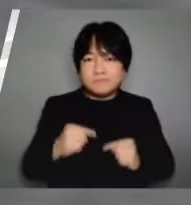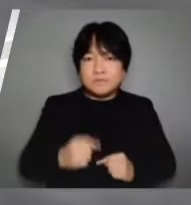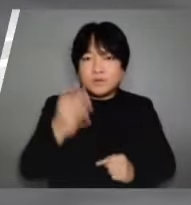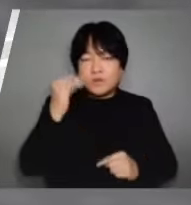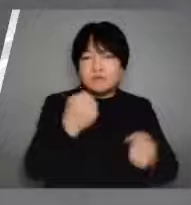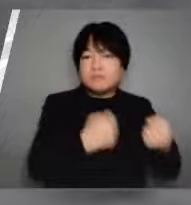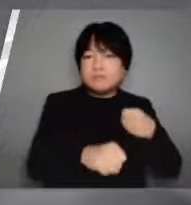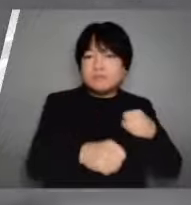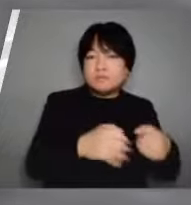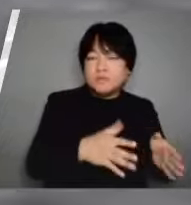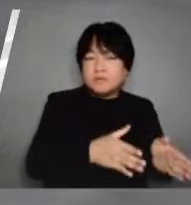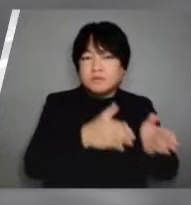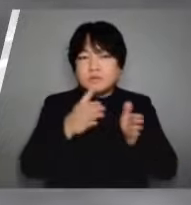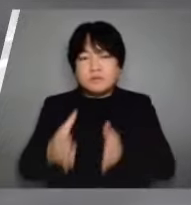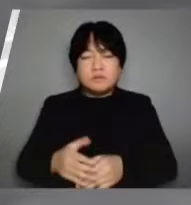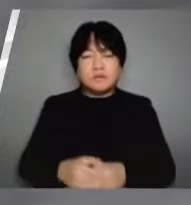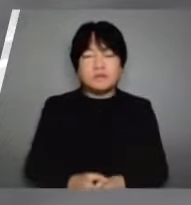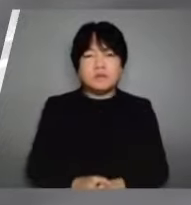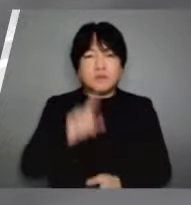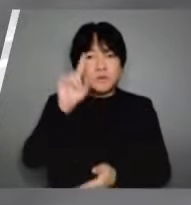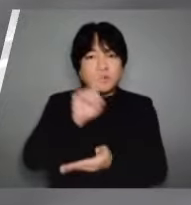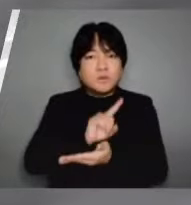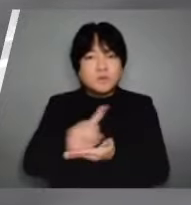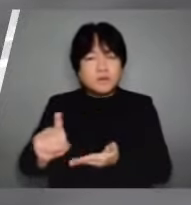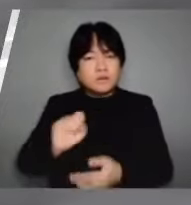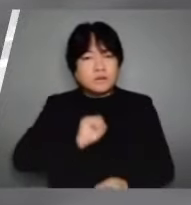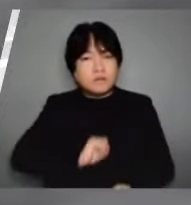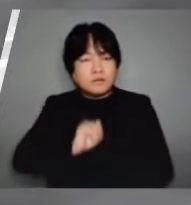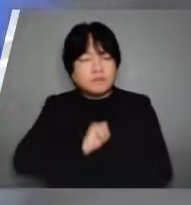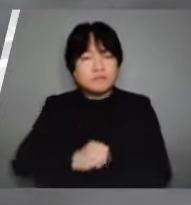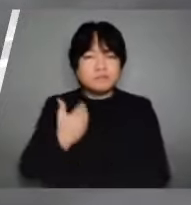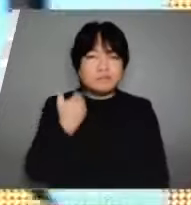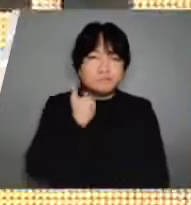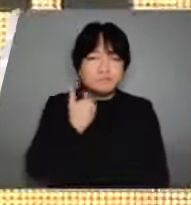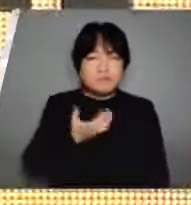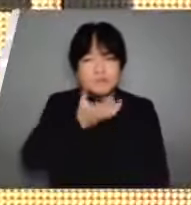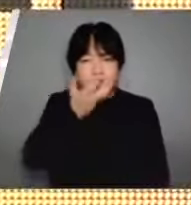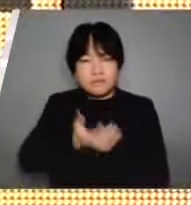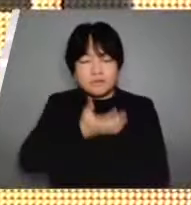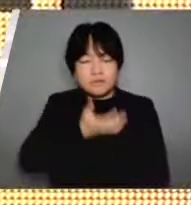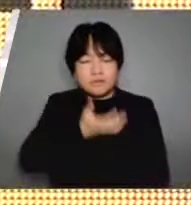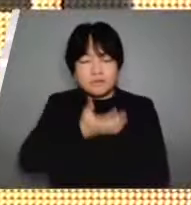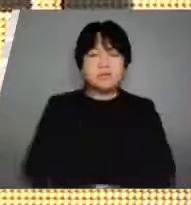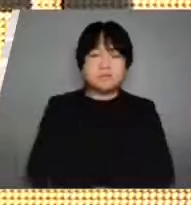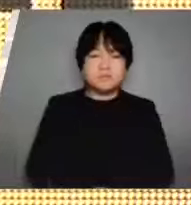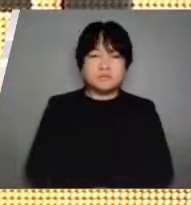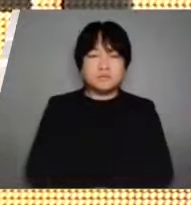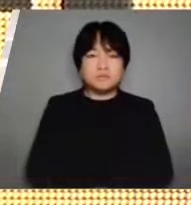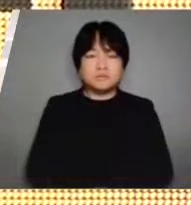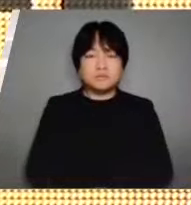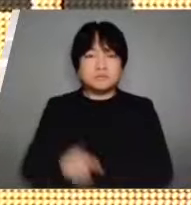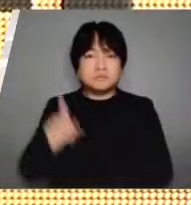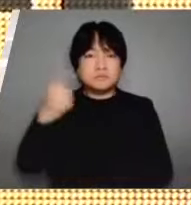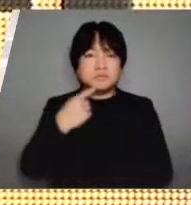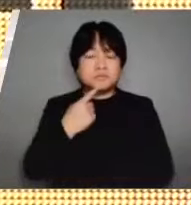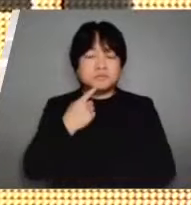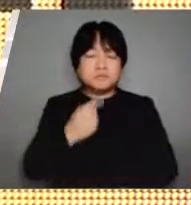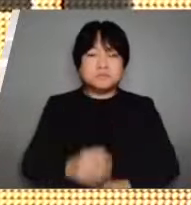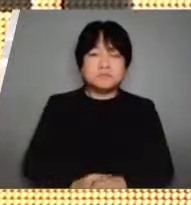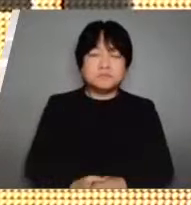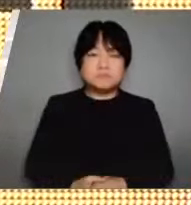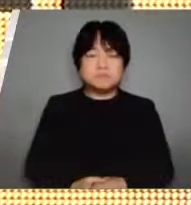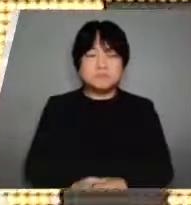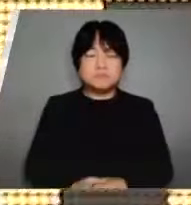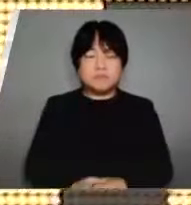ito, 1 linggong nakaranas ng ubo, lagnat at pagsusuka ang pasyente. 22 anyos na namatay sa